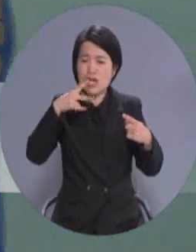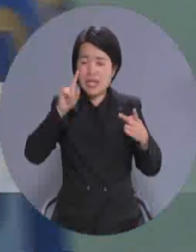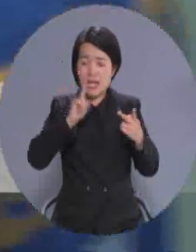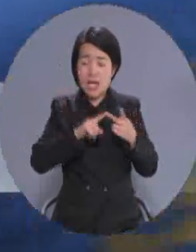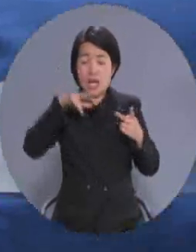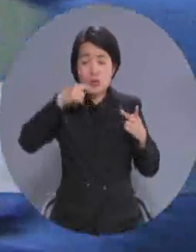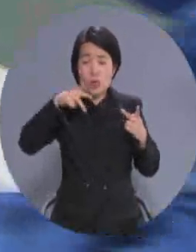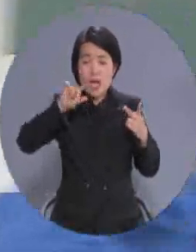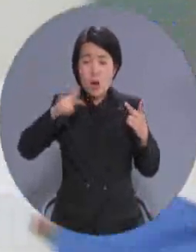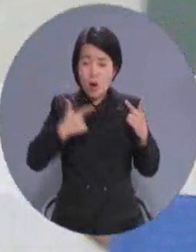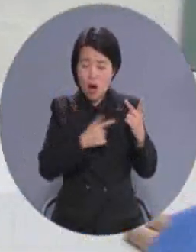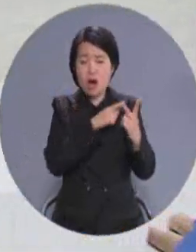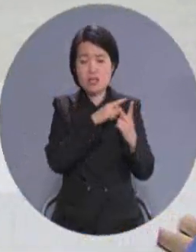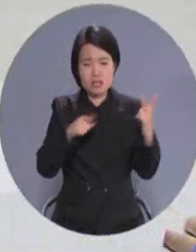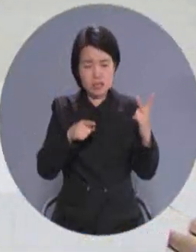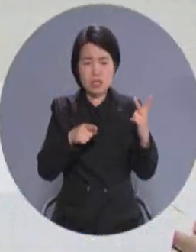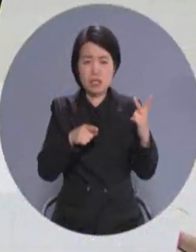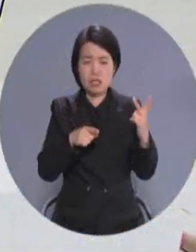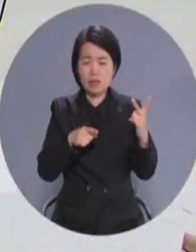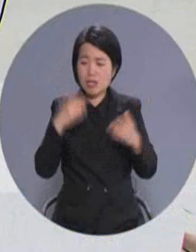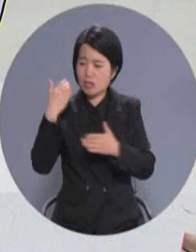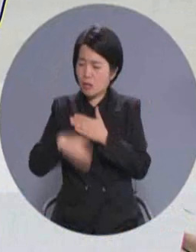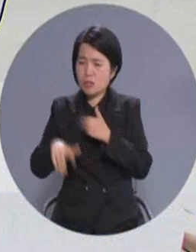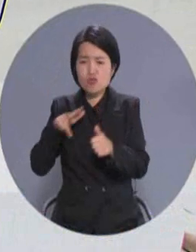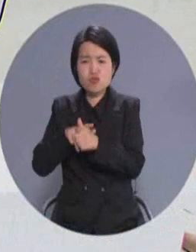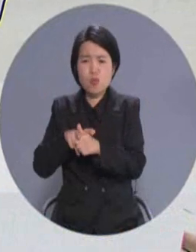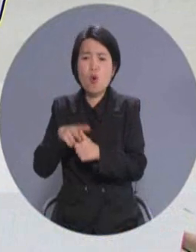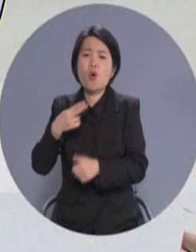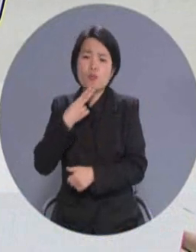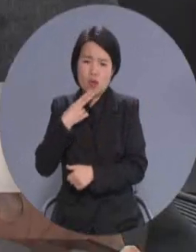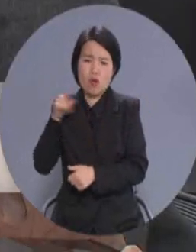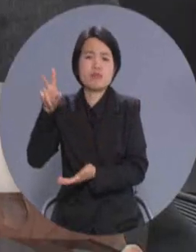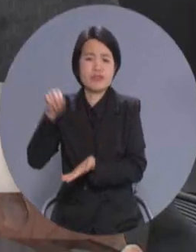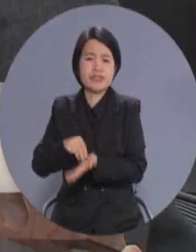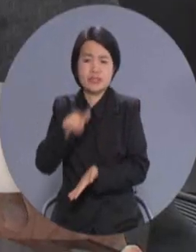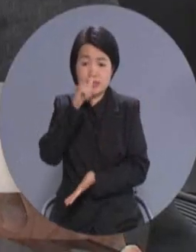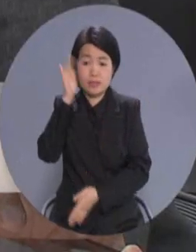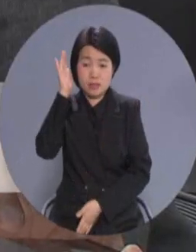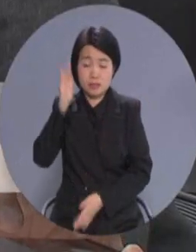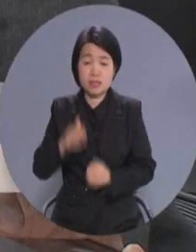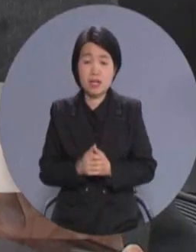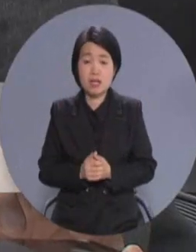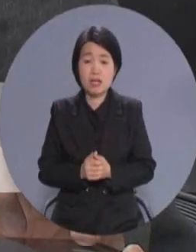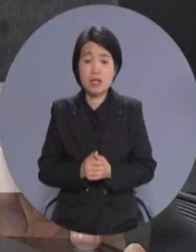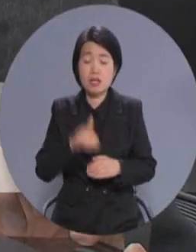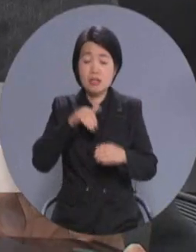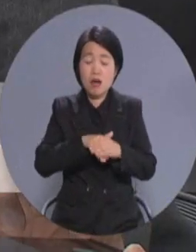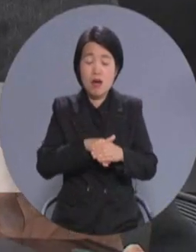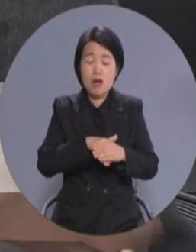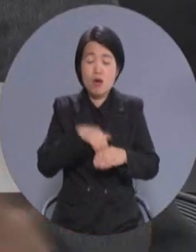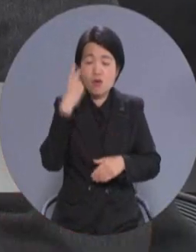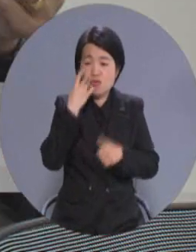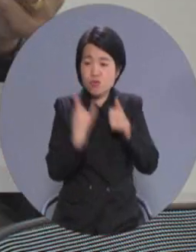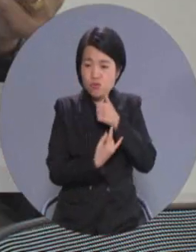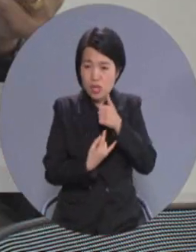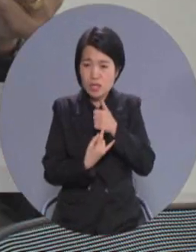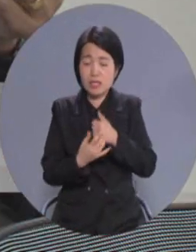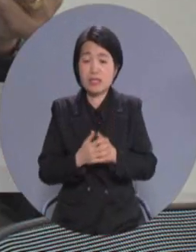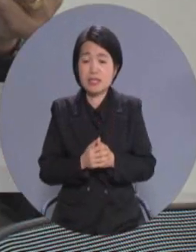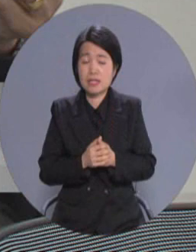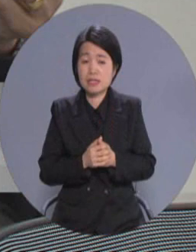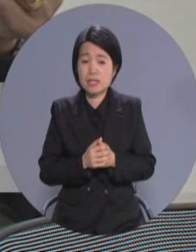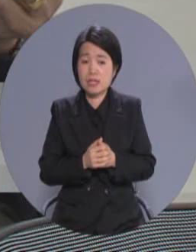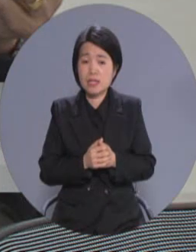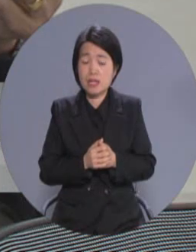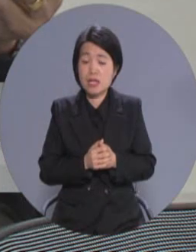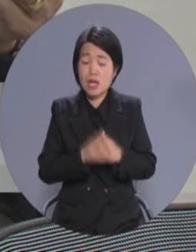이는 공정한 경선을 방해하는 행위라고 주장했습니다. 권 후보는 선관위와 중앙당에 여론조사 등록 및 실시